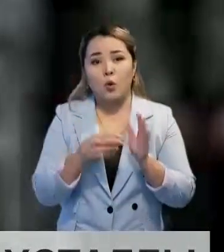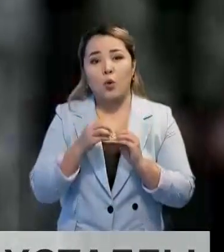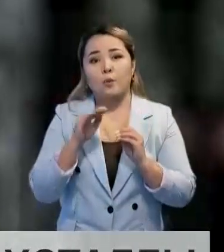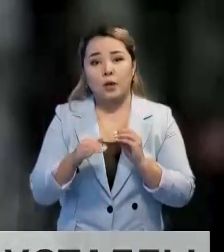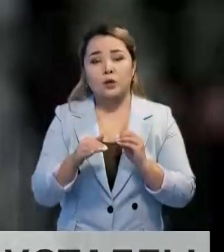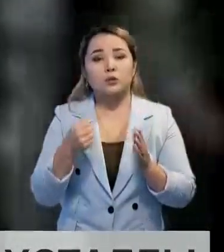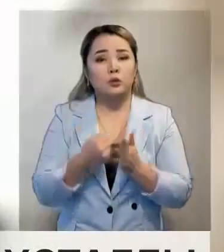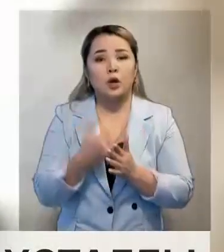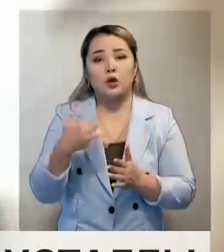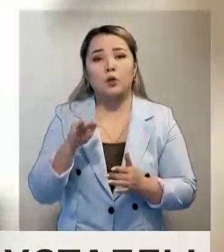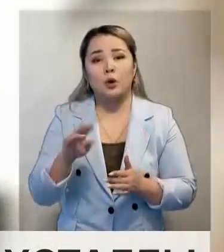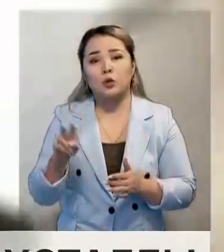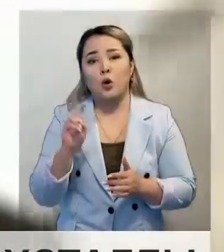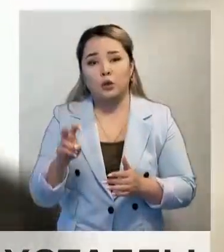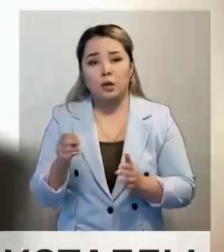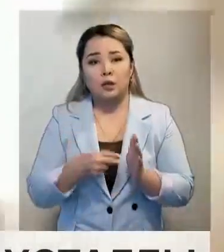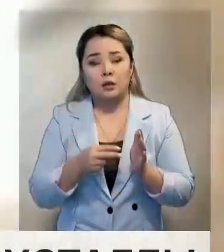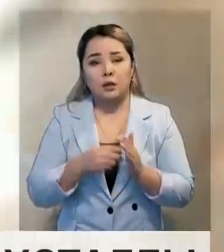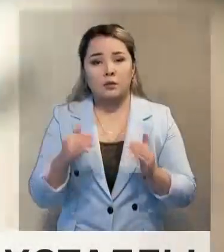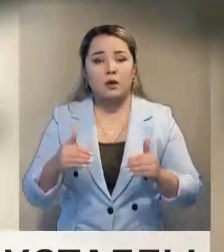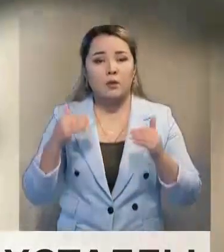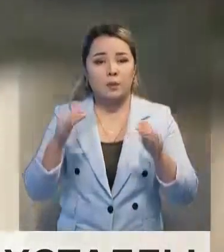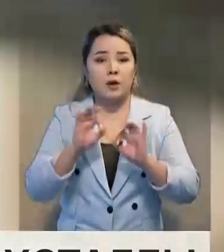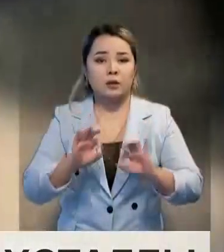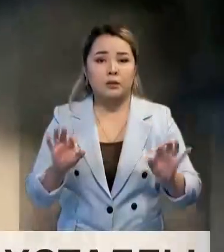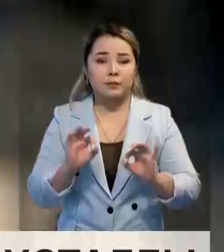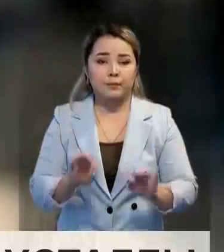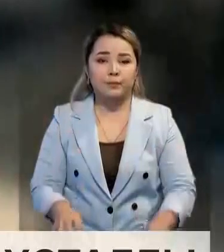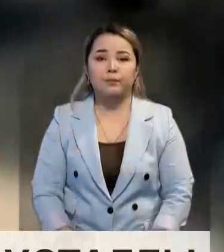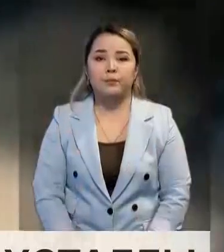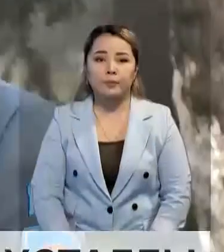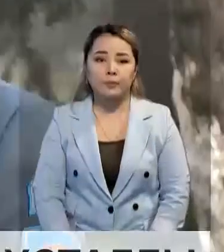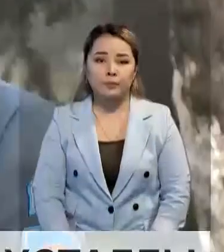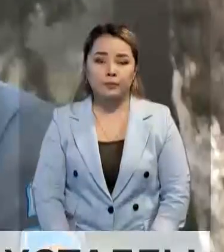мыңнан 50 мың долларға дейін барады дейді мамандар.